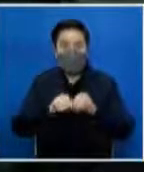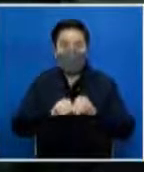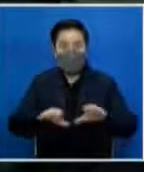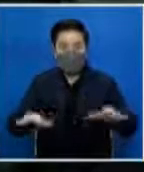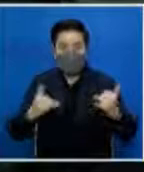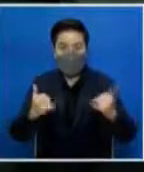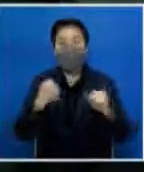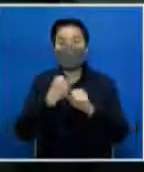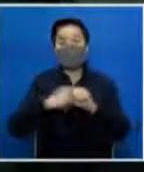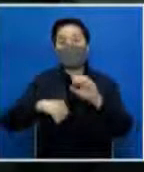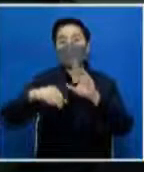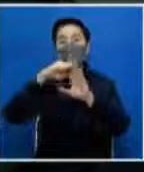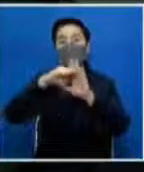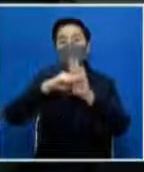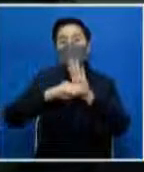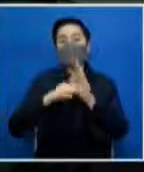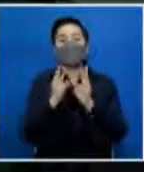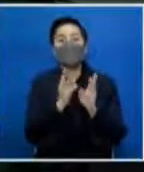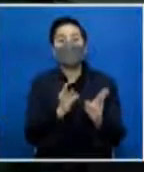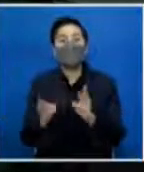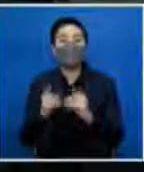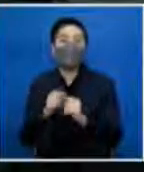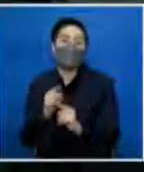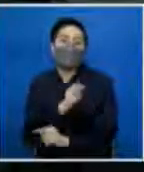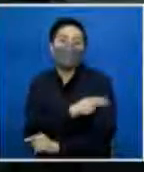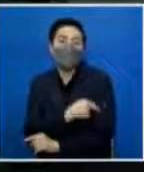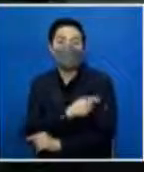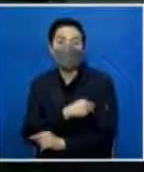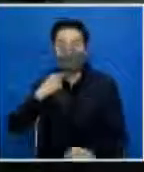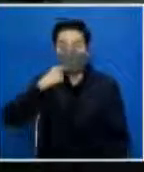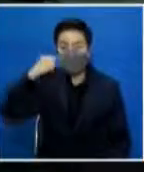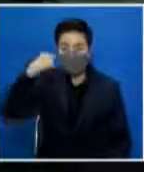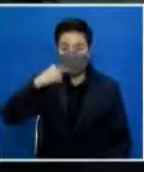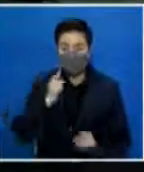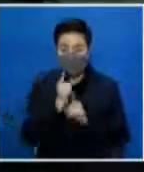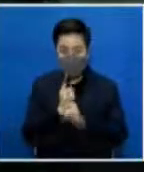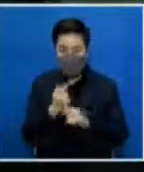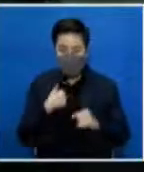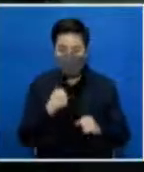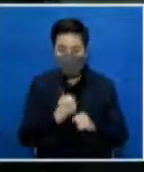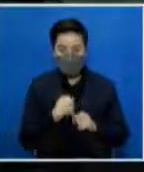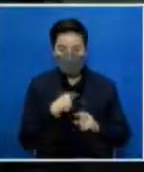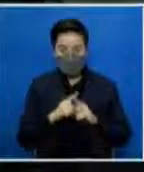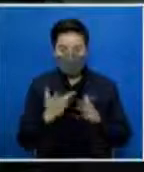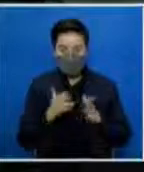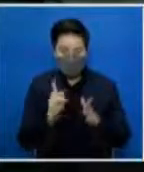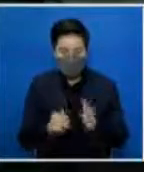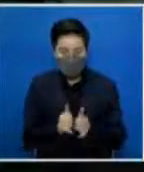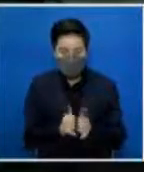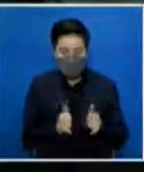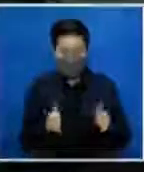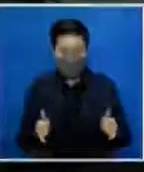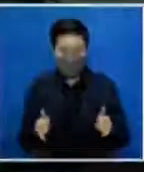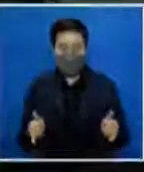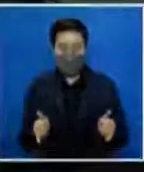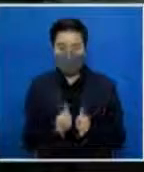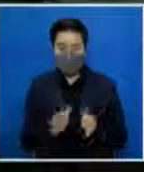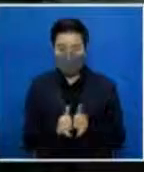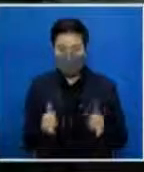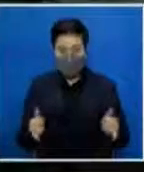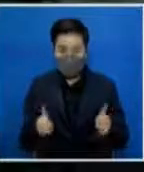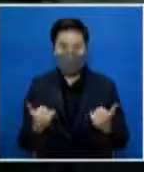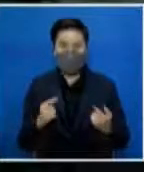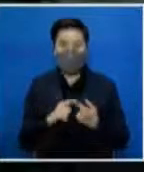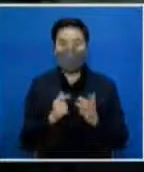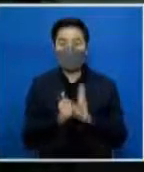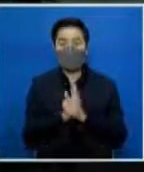จึงได้ดำเนินการตามมาตรฐานด้านสุขอนามัยอย่างเคร่งครัดจำเป็นที่จะต้องให้มีระยะห่างระหว่างบุคคลดังนั้น